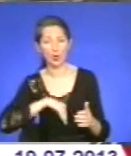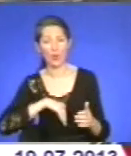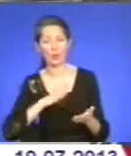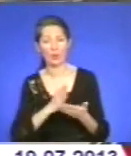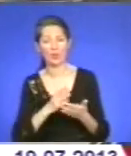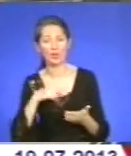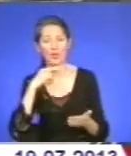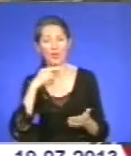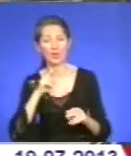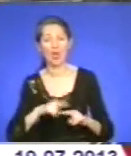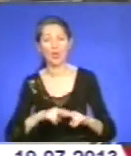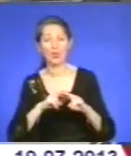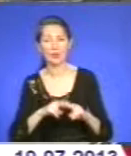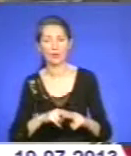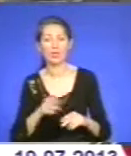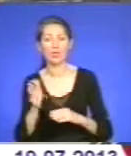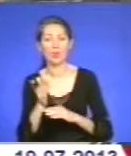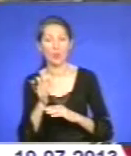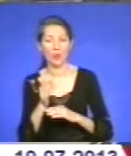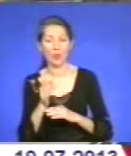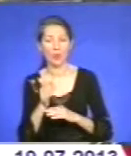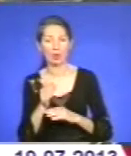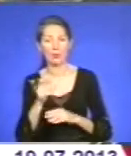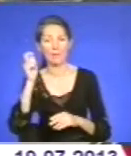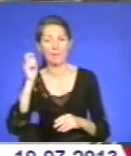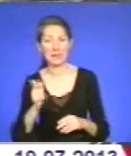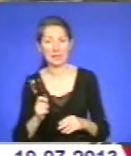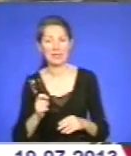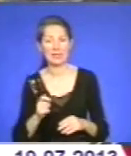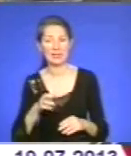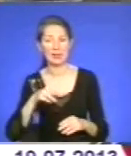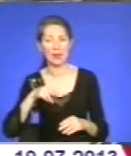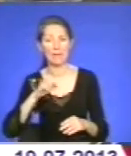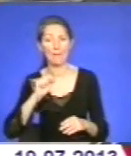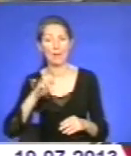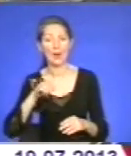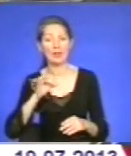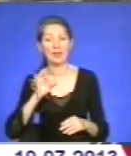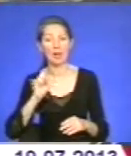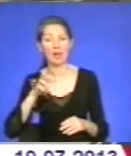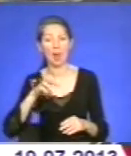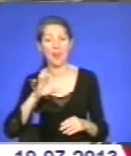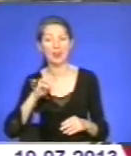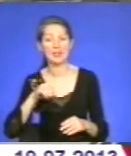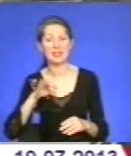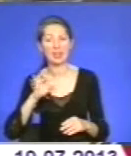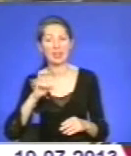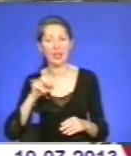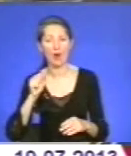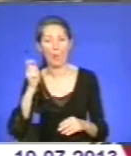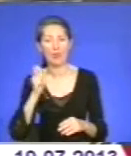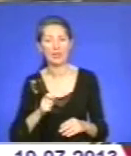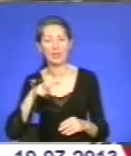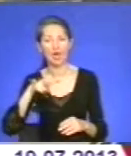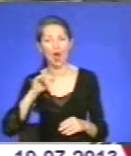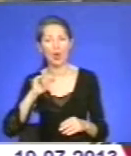на увазі і освячення прапора, і приїзд патріарха Мстислава, і приїзд Любачівського. Вважайте, що